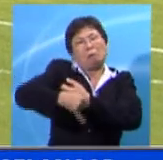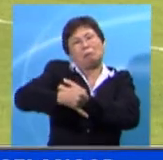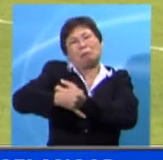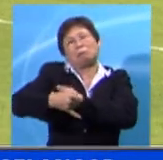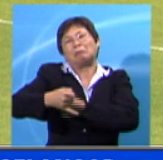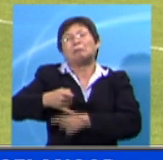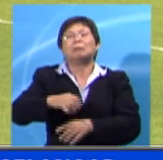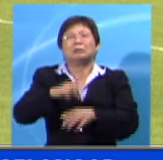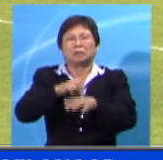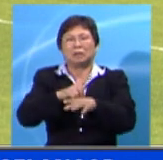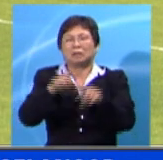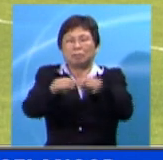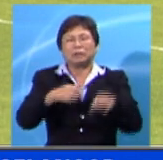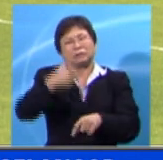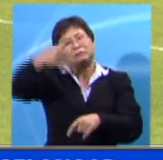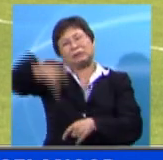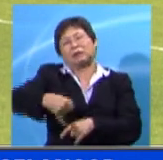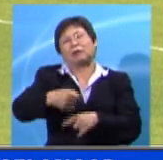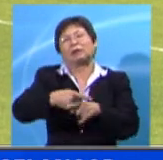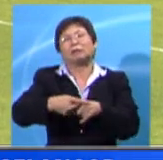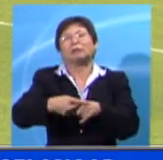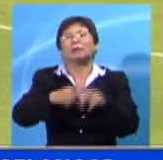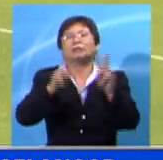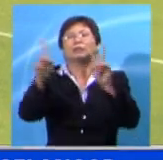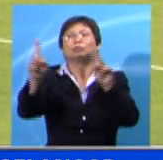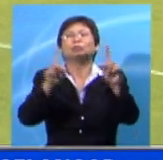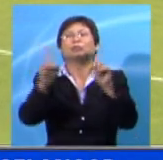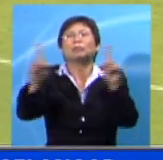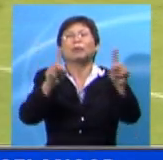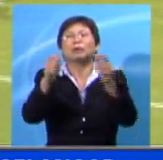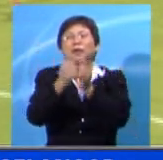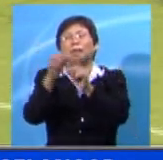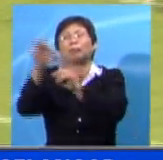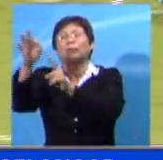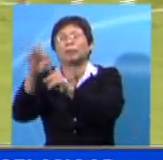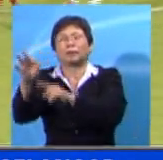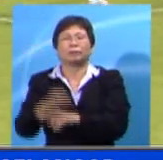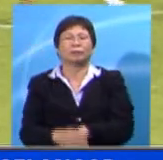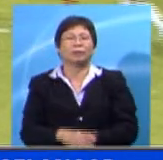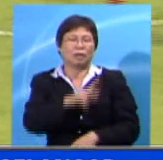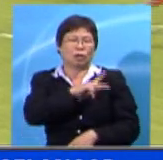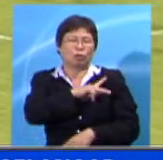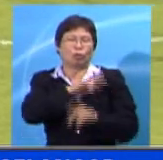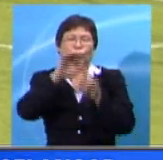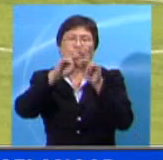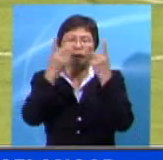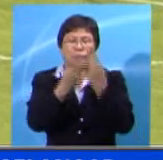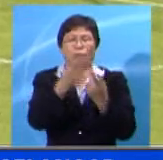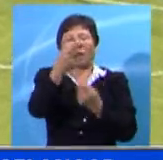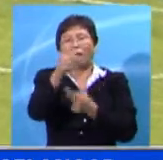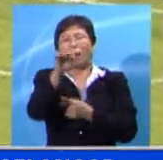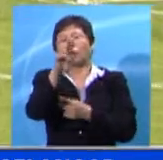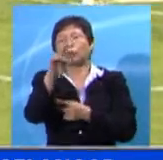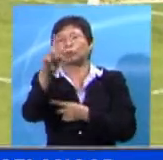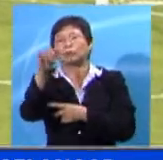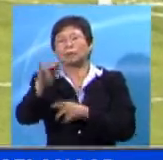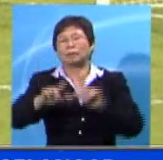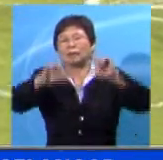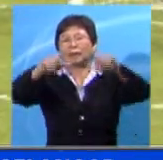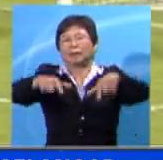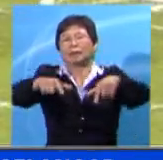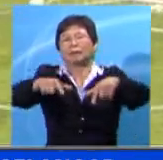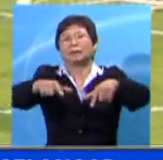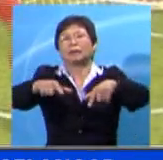kelebihan di gelanggang sendiri apabila terikat satu sama dengan pulau Pinang ketua pasukan hairuddin Omar terlebih dahulu meletakkan the